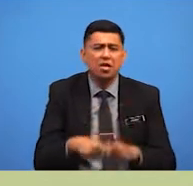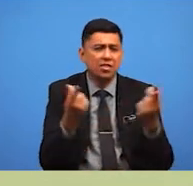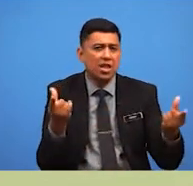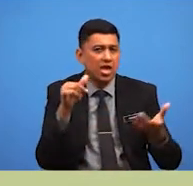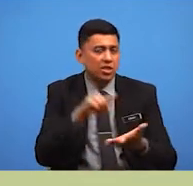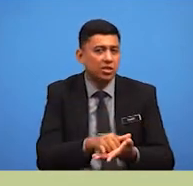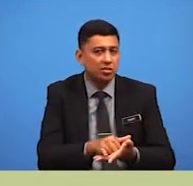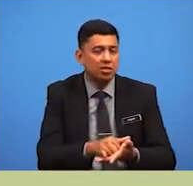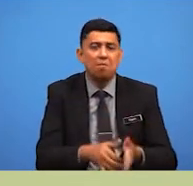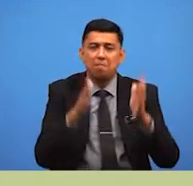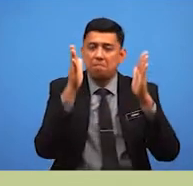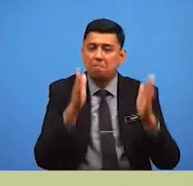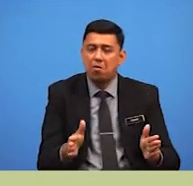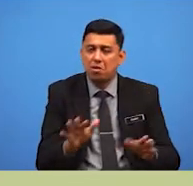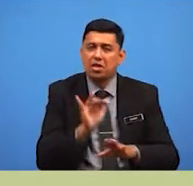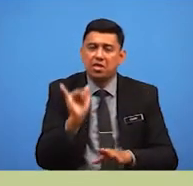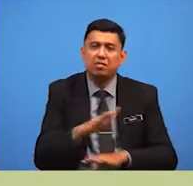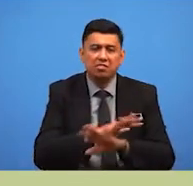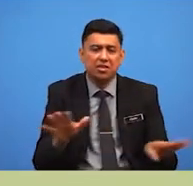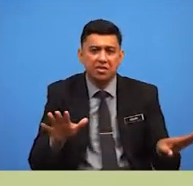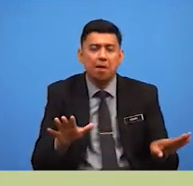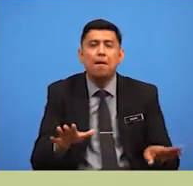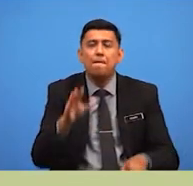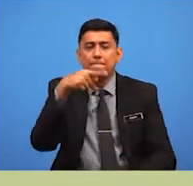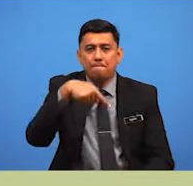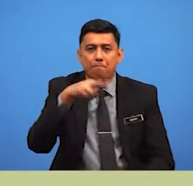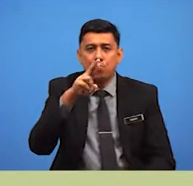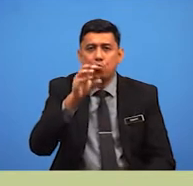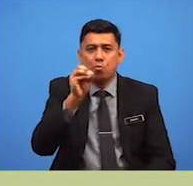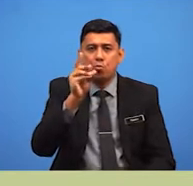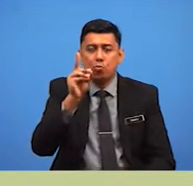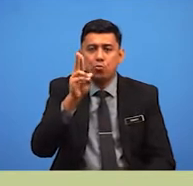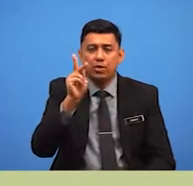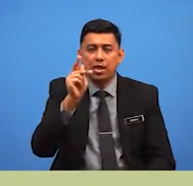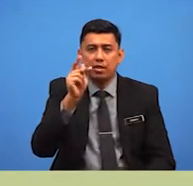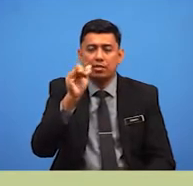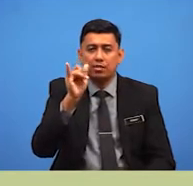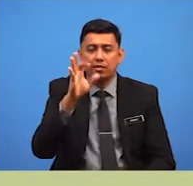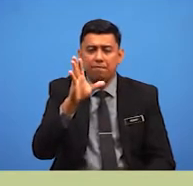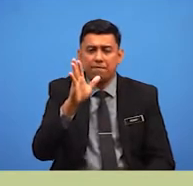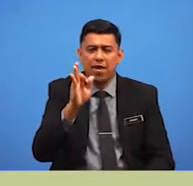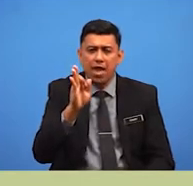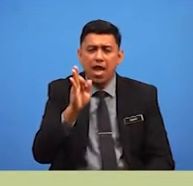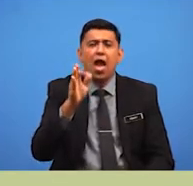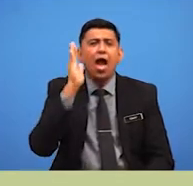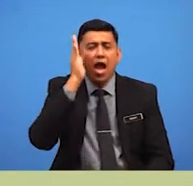itu, orang yang tidak produktif akan rugi kerana mensia-siakan